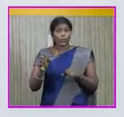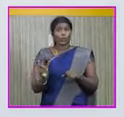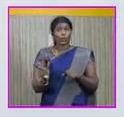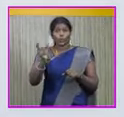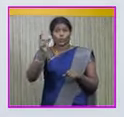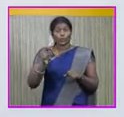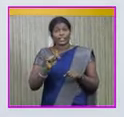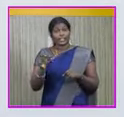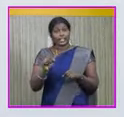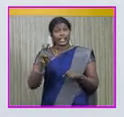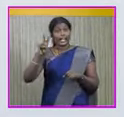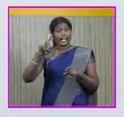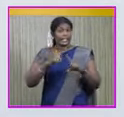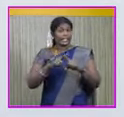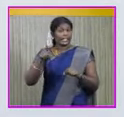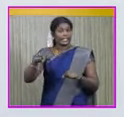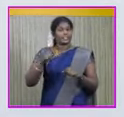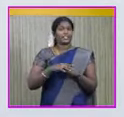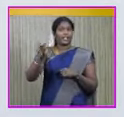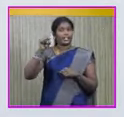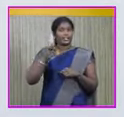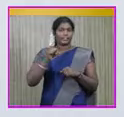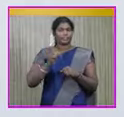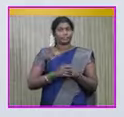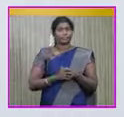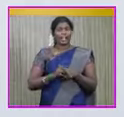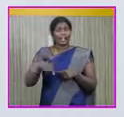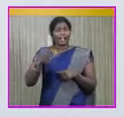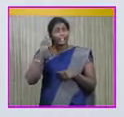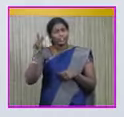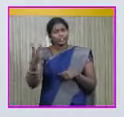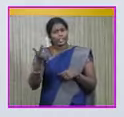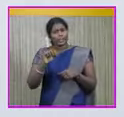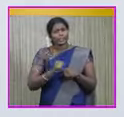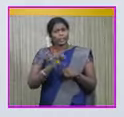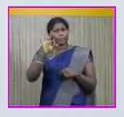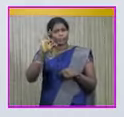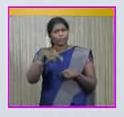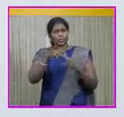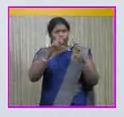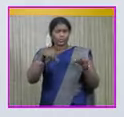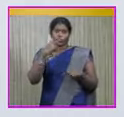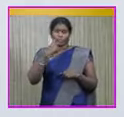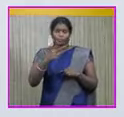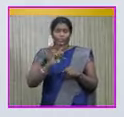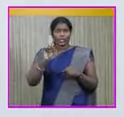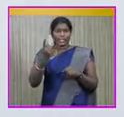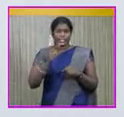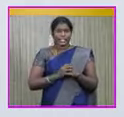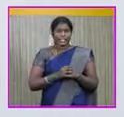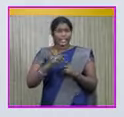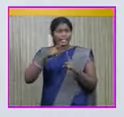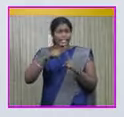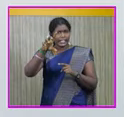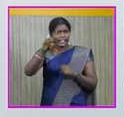ஈக்குவல் டு ரெண்டு எக்ஸ் அப்படின்னு எடுத்துக்கலாம். அடுத்து வேறு என்ன பண்ணலாம்? மூணாவதாக ஒரு கோணம் இருக்கு இல்லையா, முதல் கோணத்தில் டி என்ற புள்ளியில்